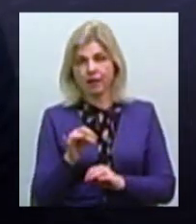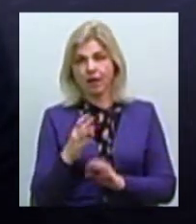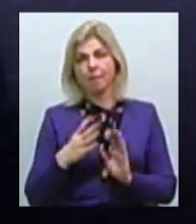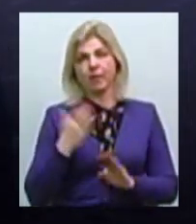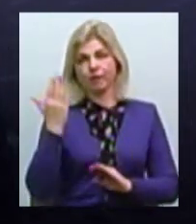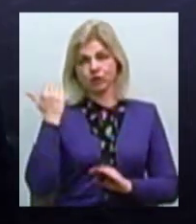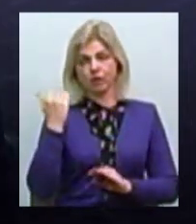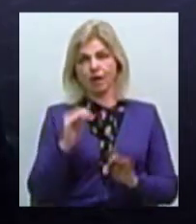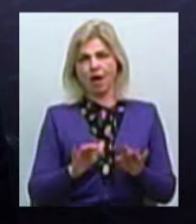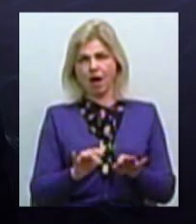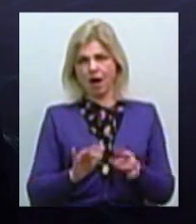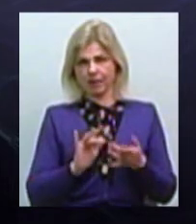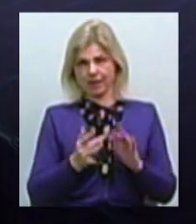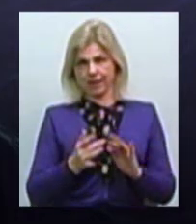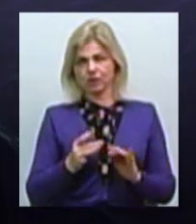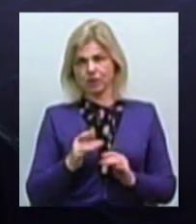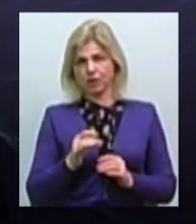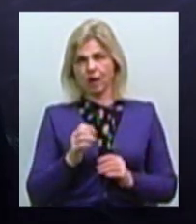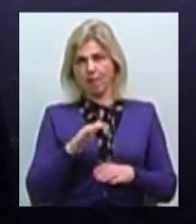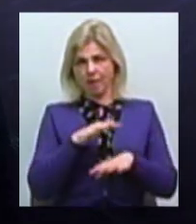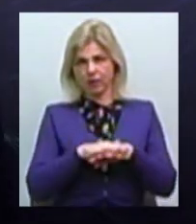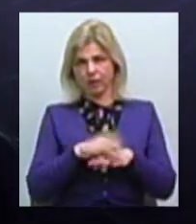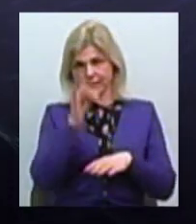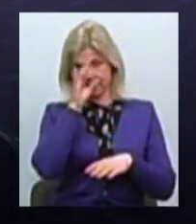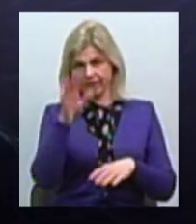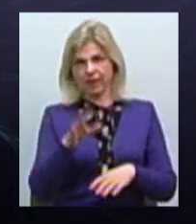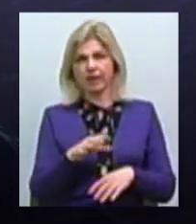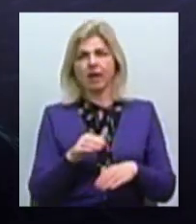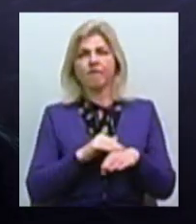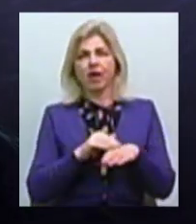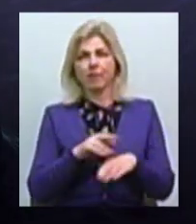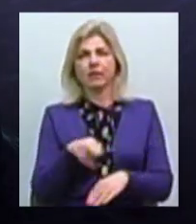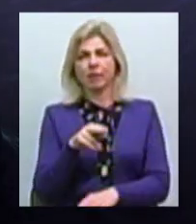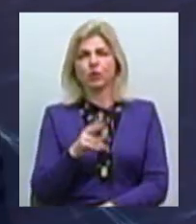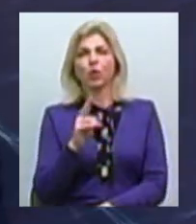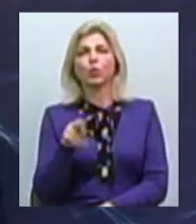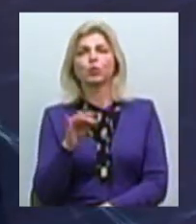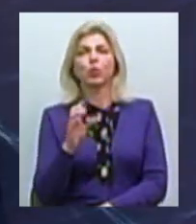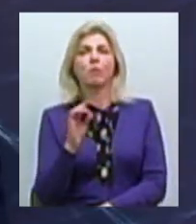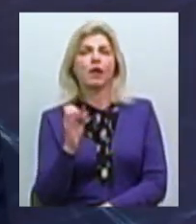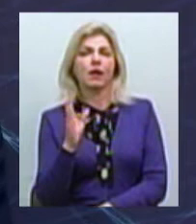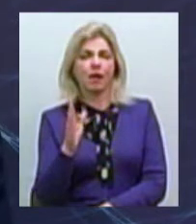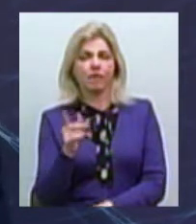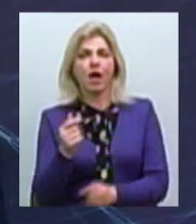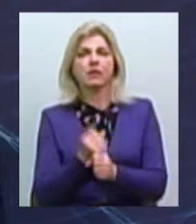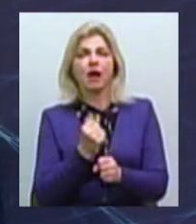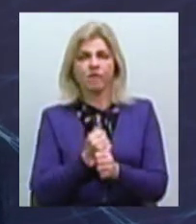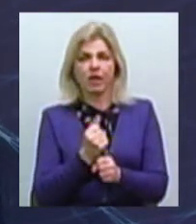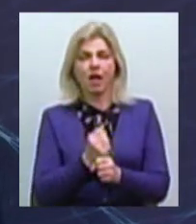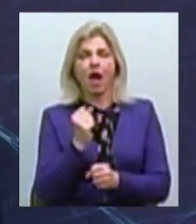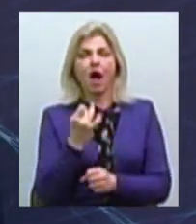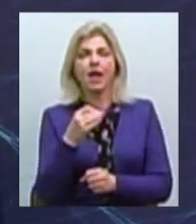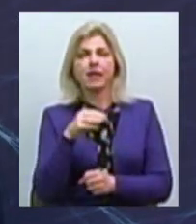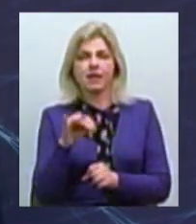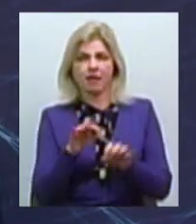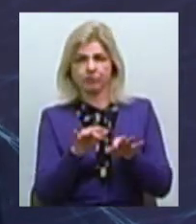птичника банковского да есть такой известный человек дмитрий дублет который разрабатывал там идти для приватбанка в свое